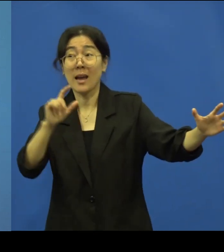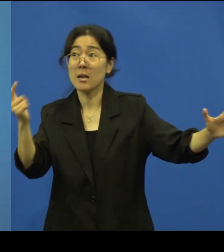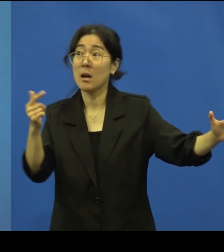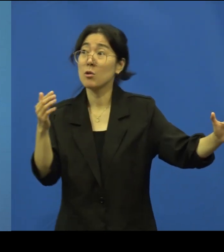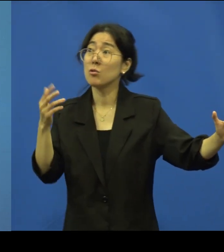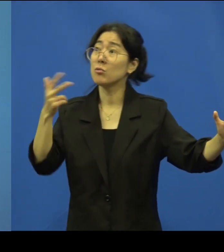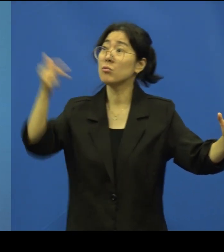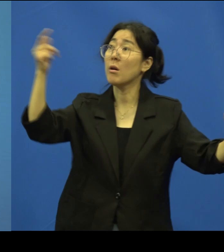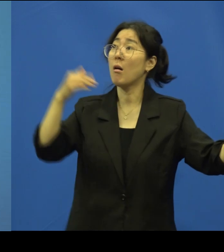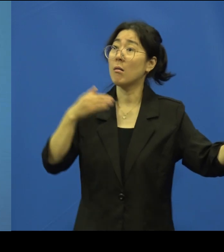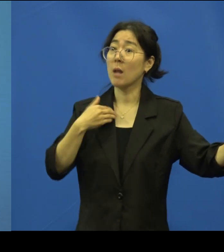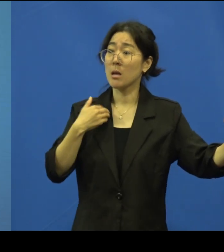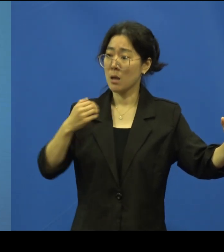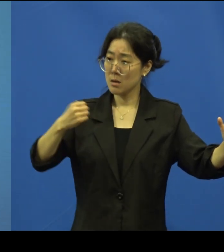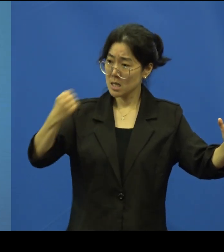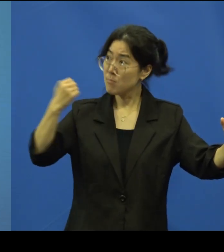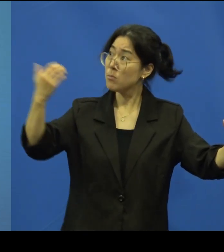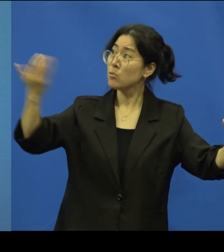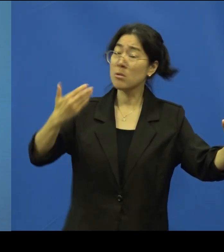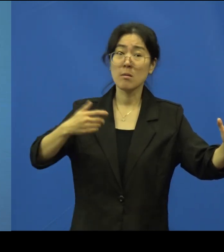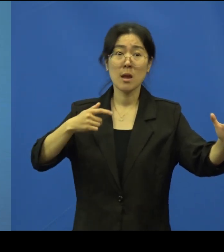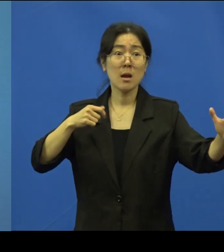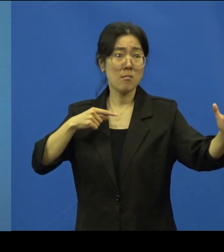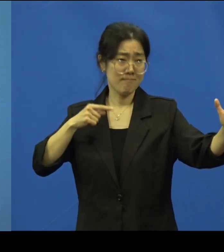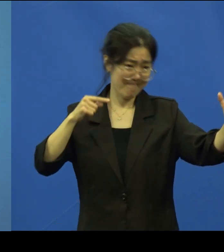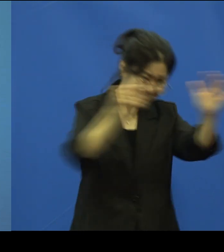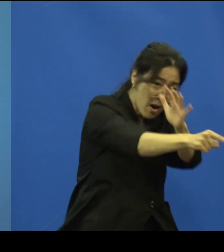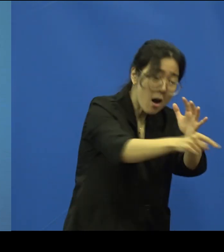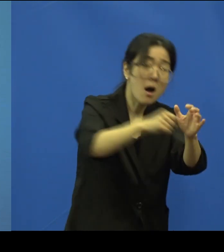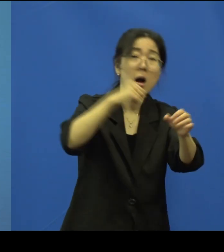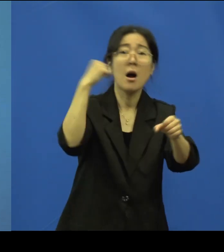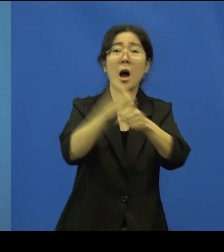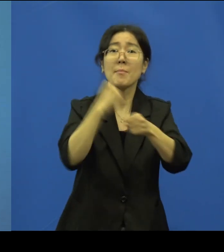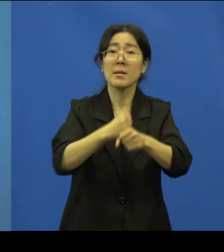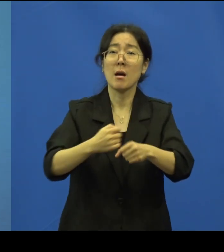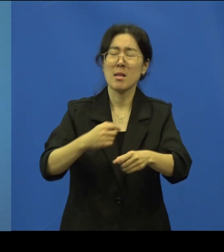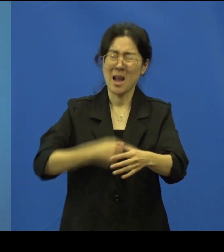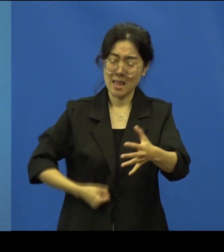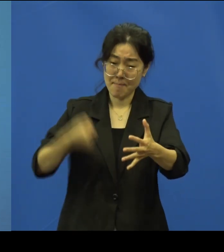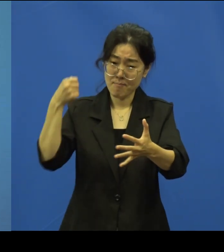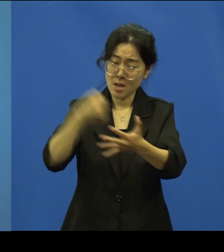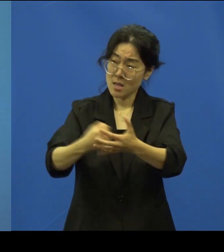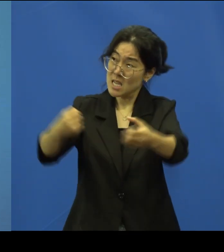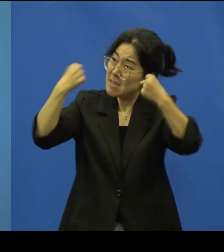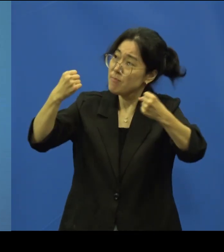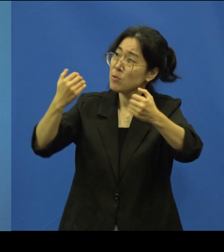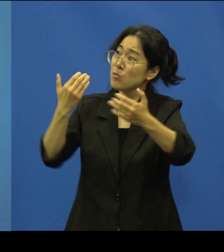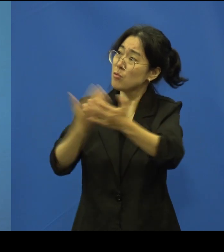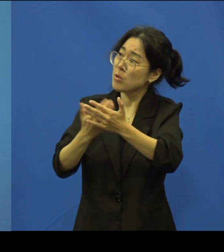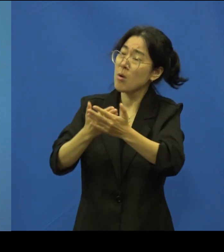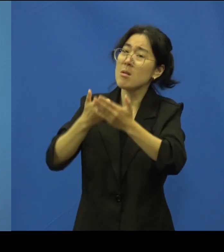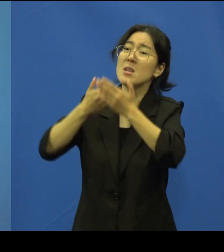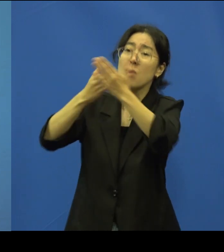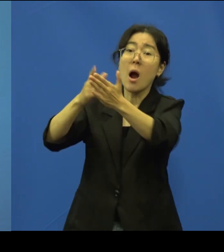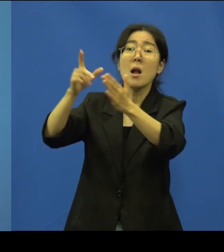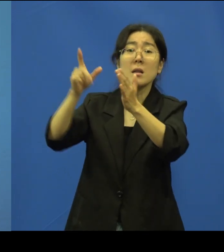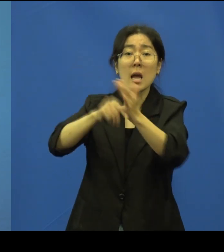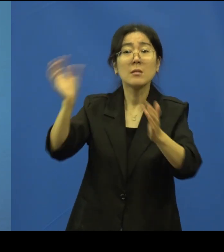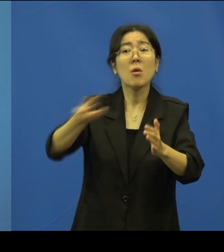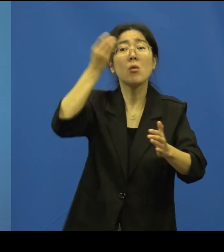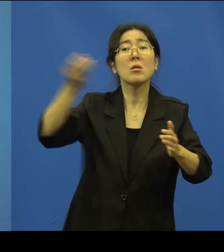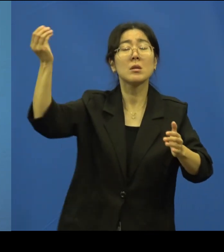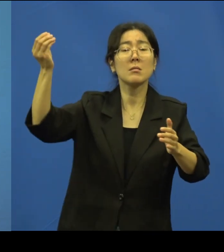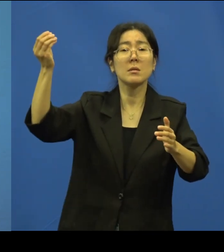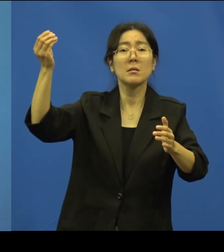우리에게 능력을 주시옵소서, 감당할 담대함을 주시옵소서, 이렇게 기도할 때 성령께서는